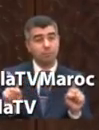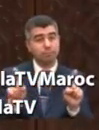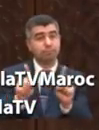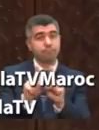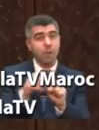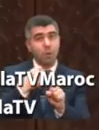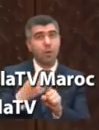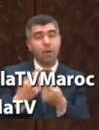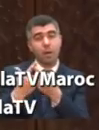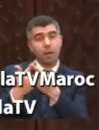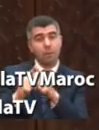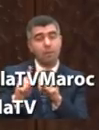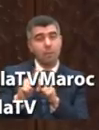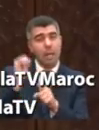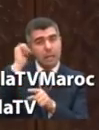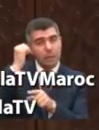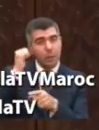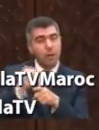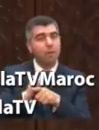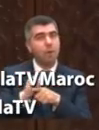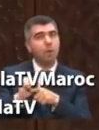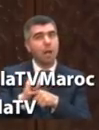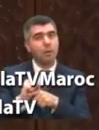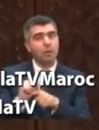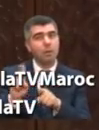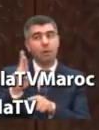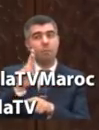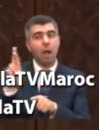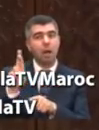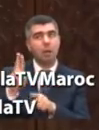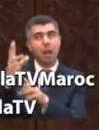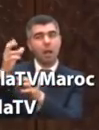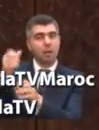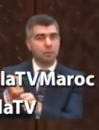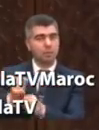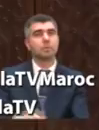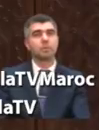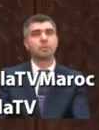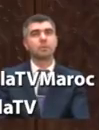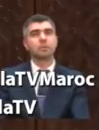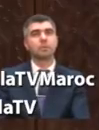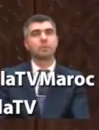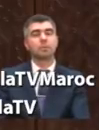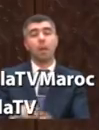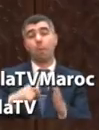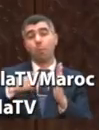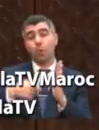خارطة الطريق التكوين المهني بين يدي صاحب جلالة نصر الله، وهذا